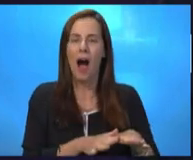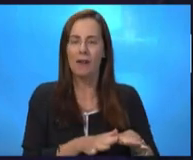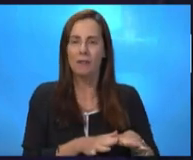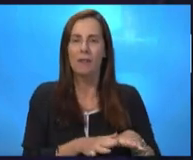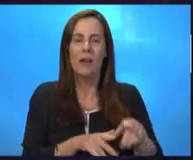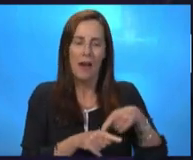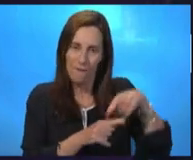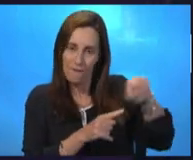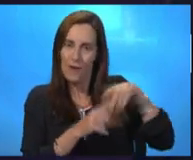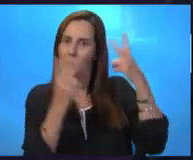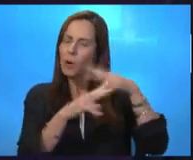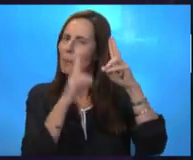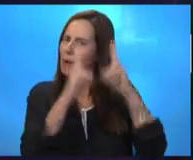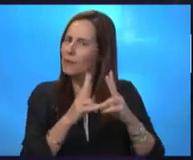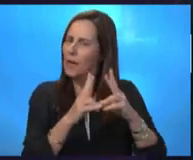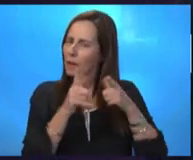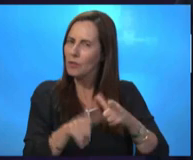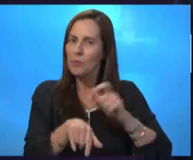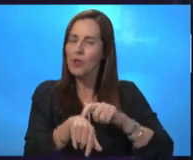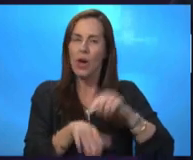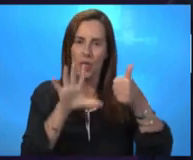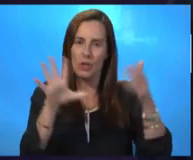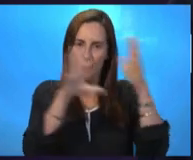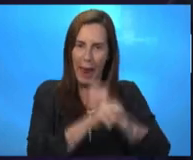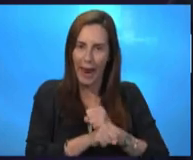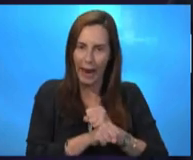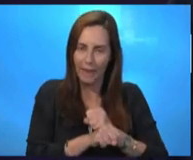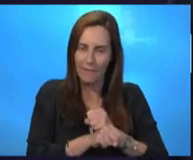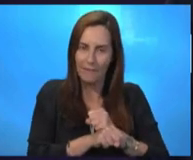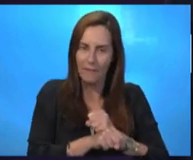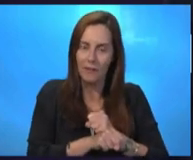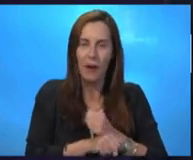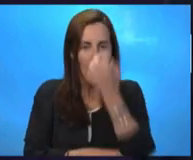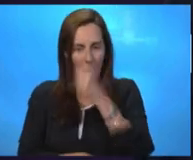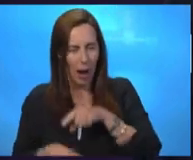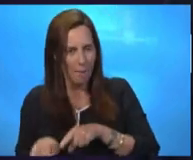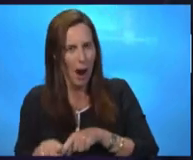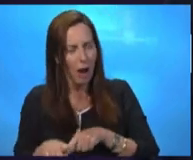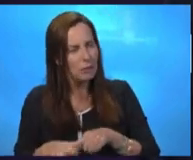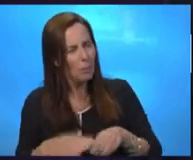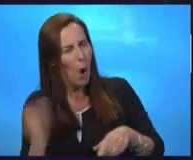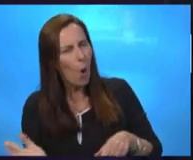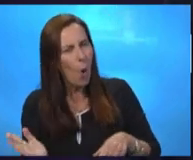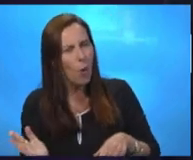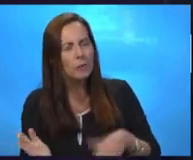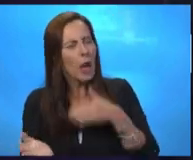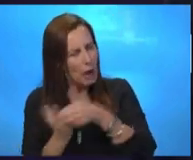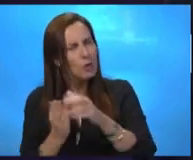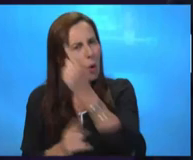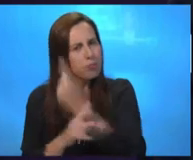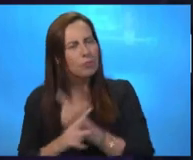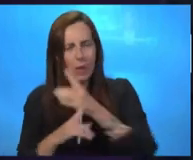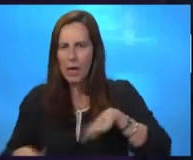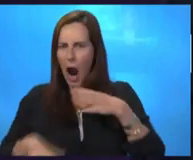הזה סוכם על הפסקת הירי כבר בשעה 6 בערב. בחמאס, שנשארו בחוץ, המשיכו לראות, כעסו מאוד,